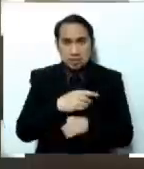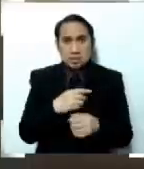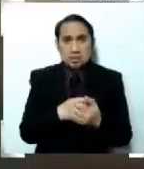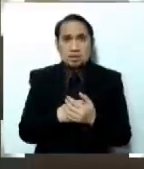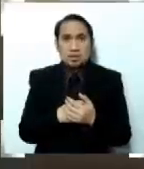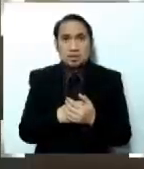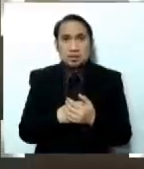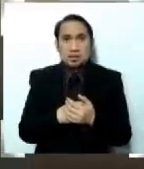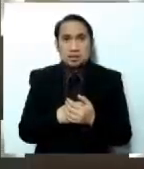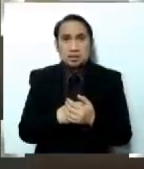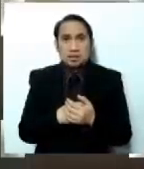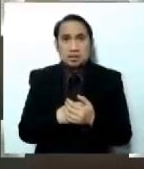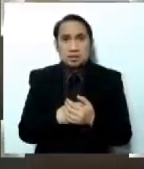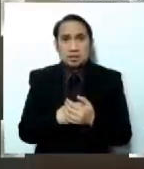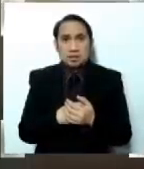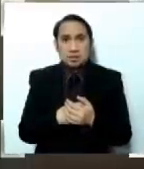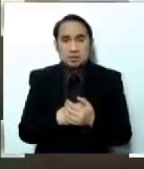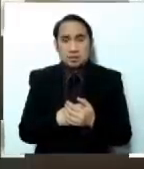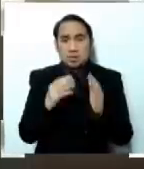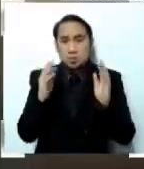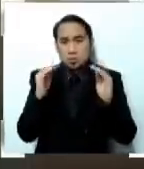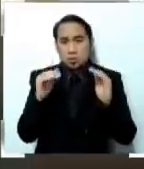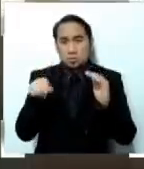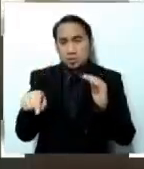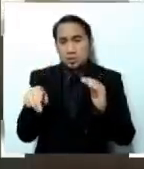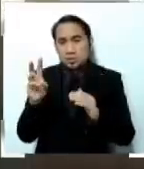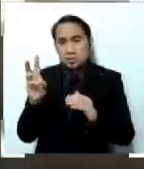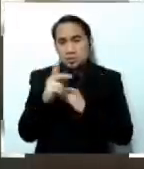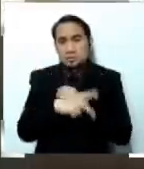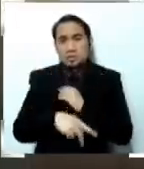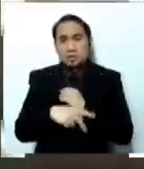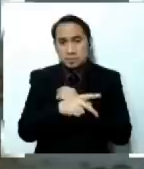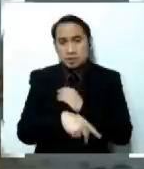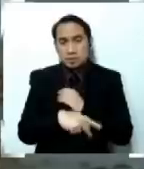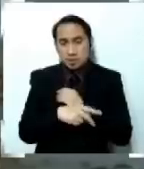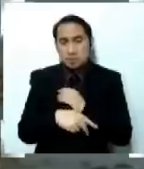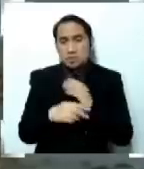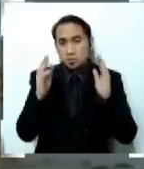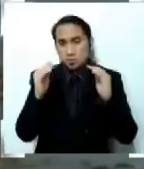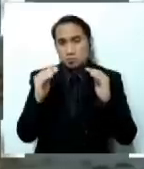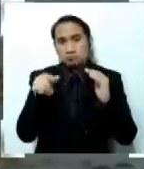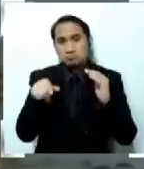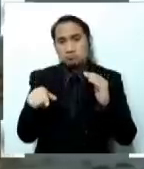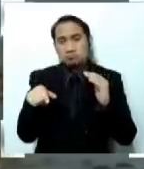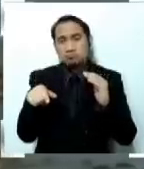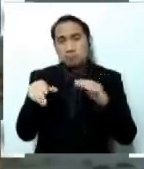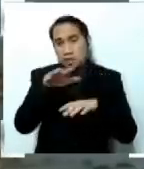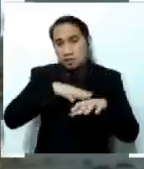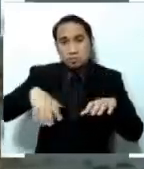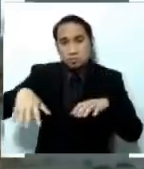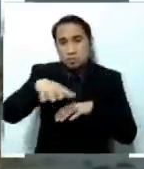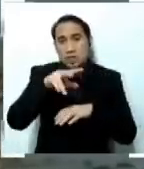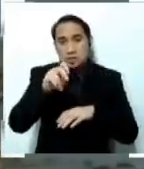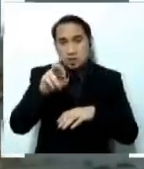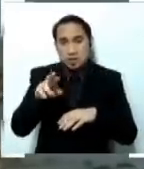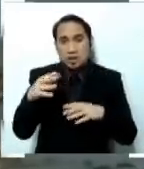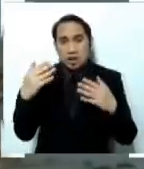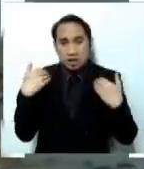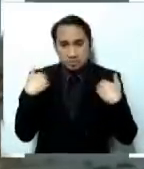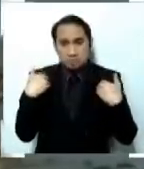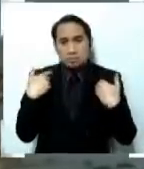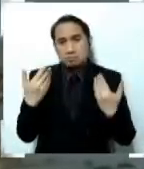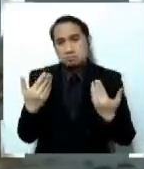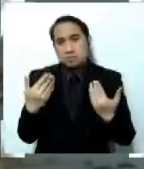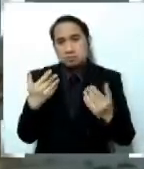the plus 6 provinces around NCR by November. Sa kasalukuyan daw ay may 1,000 vaccination sites